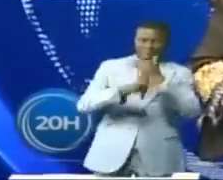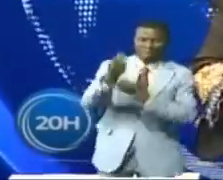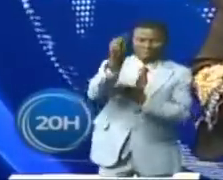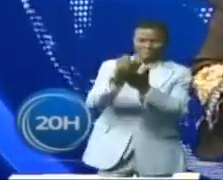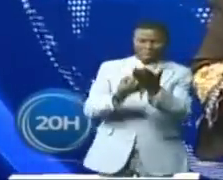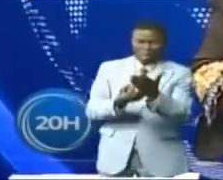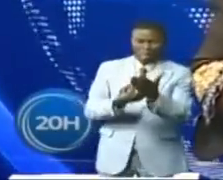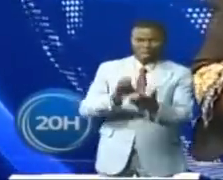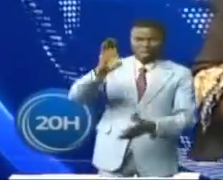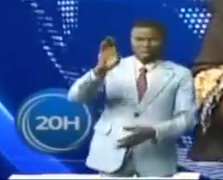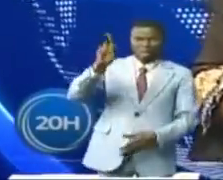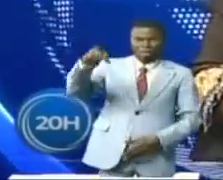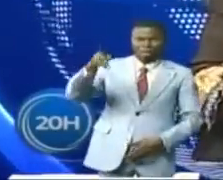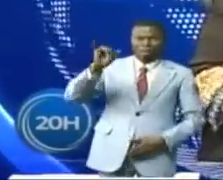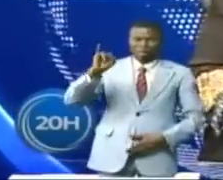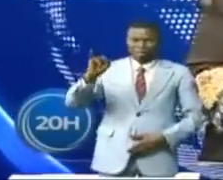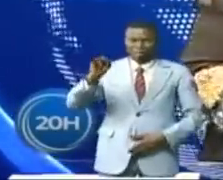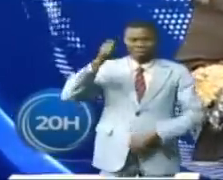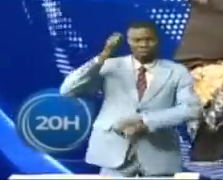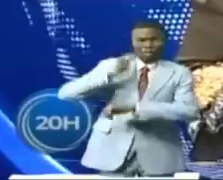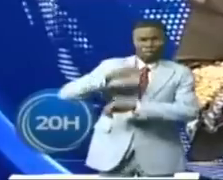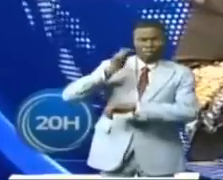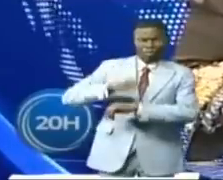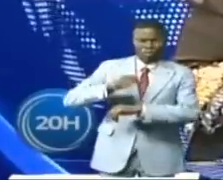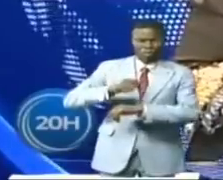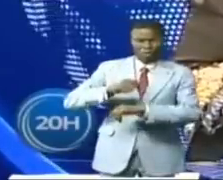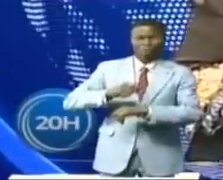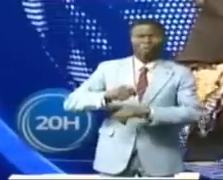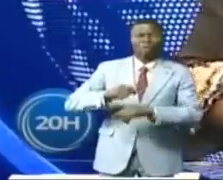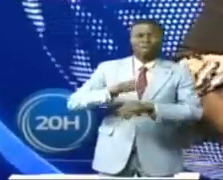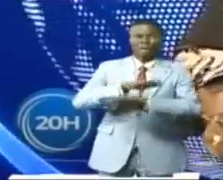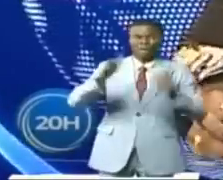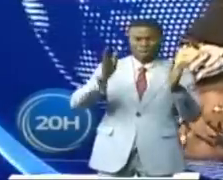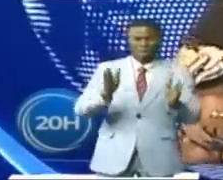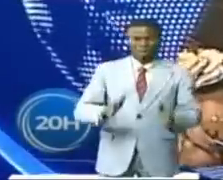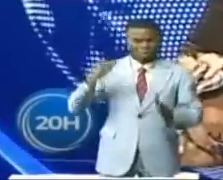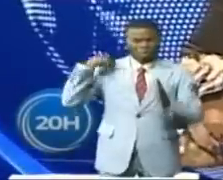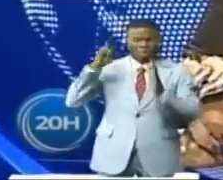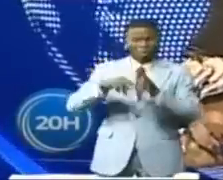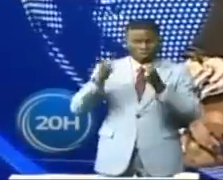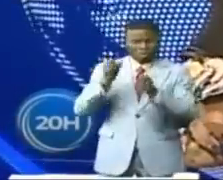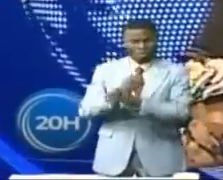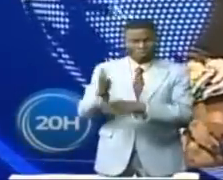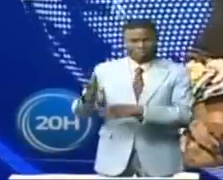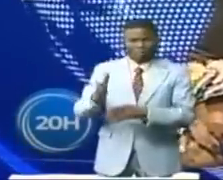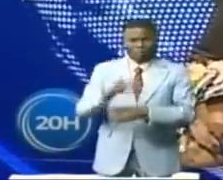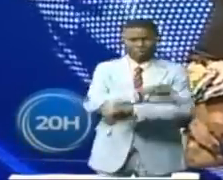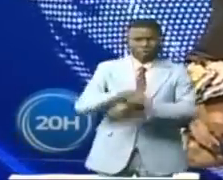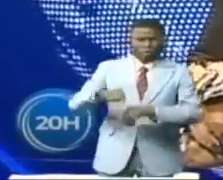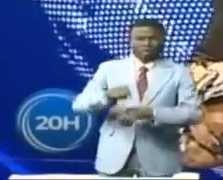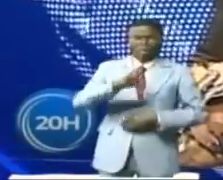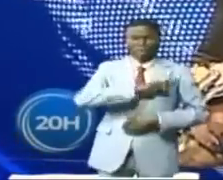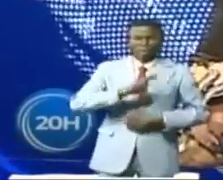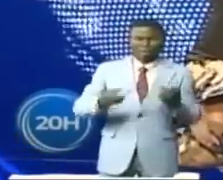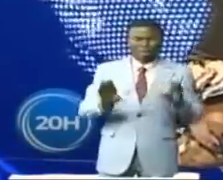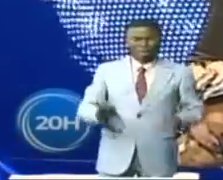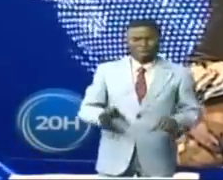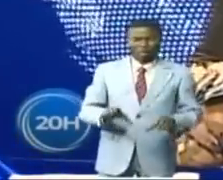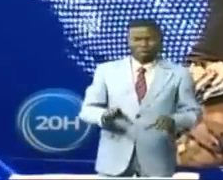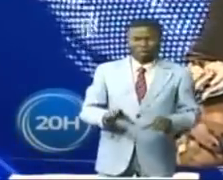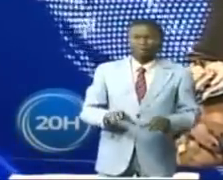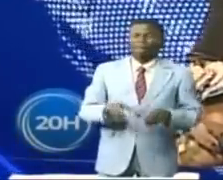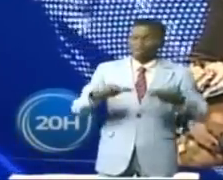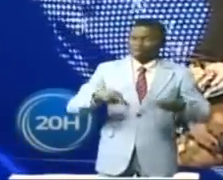Cour pénale internationale et la justice transitionnelle sur la table du gouvernement congolais, le bureau de la RDC qui se donne le